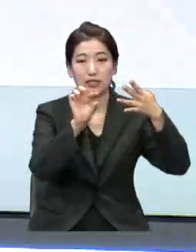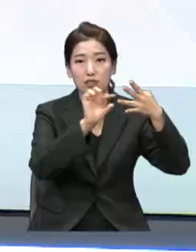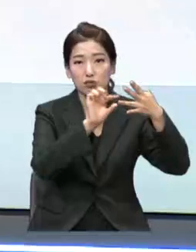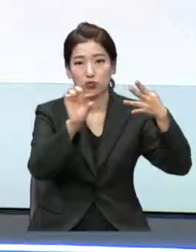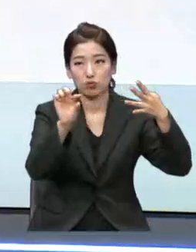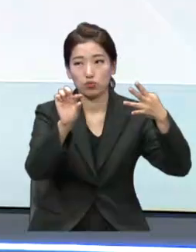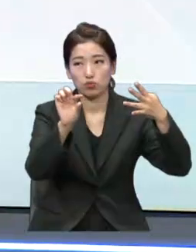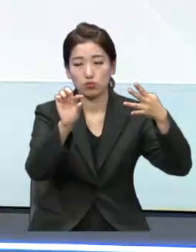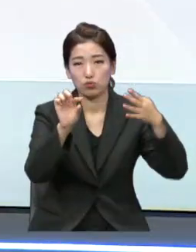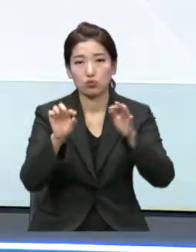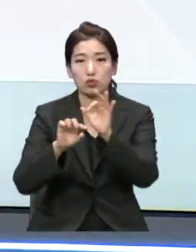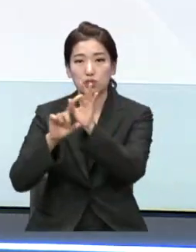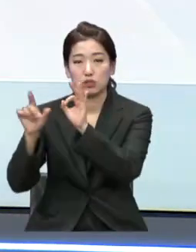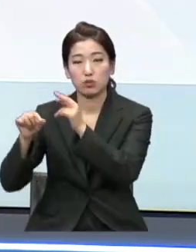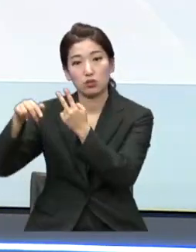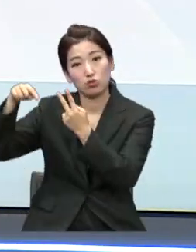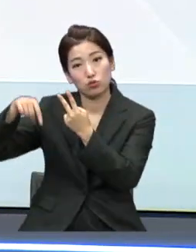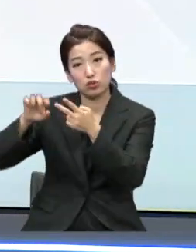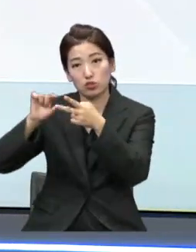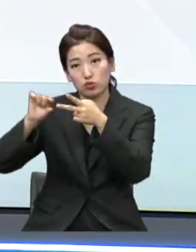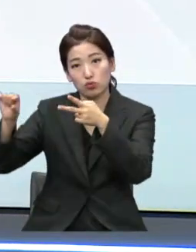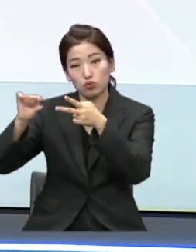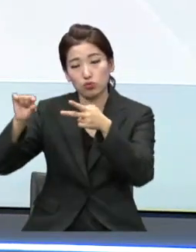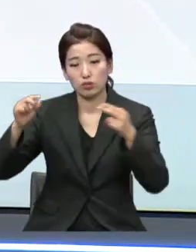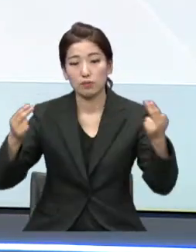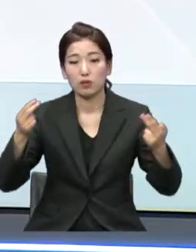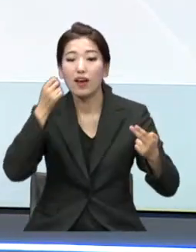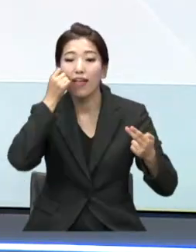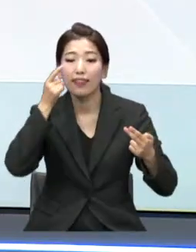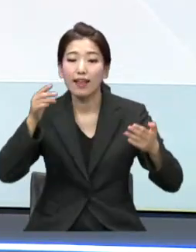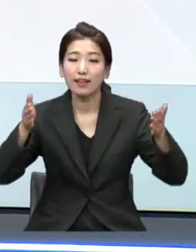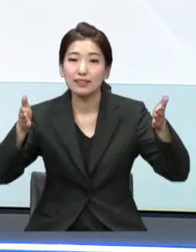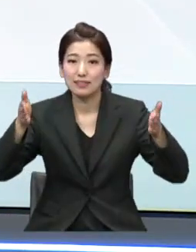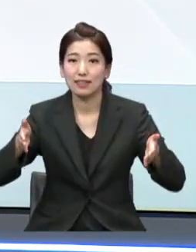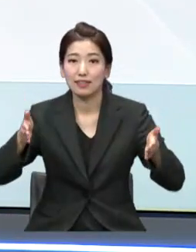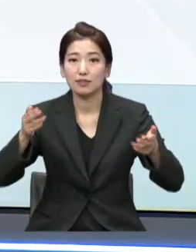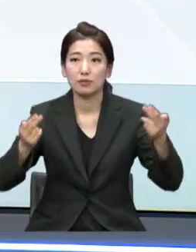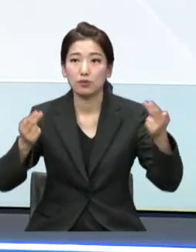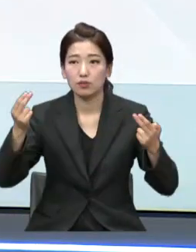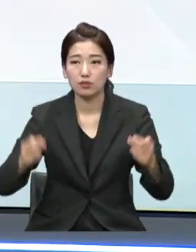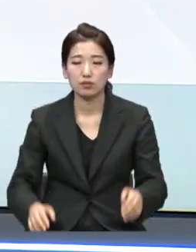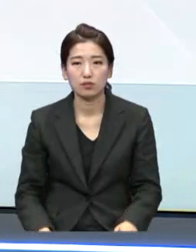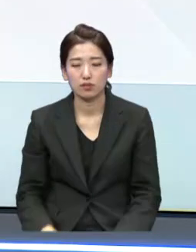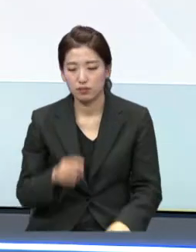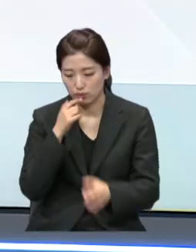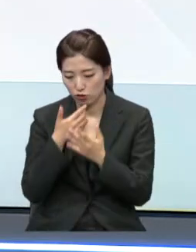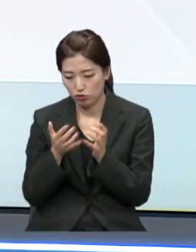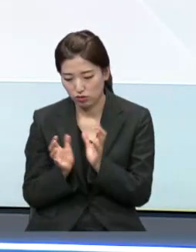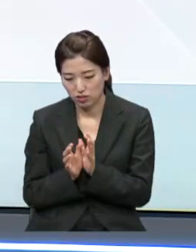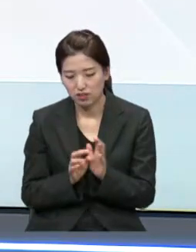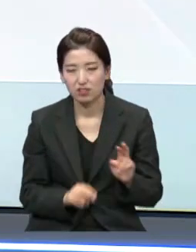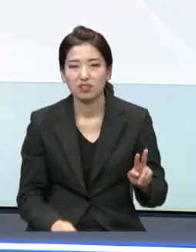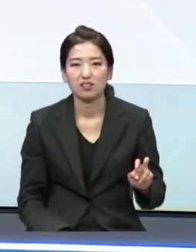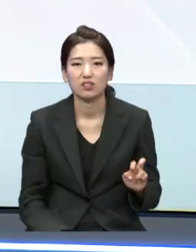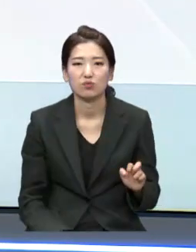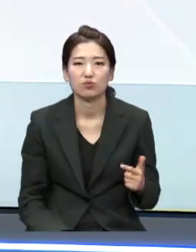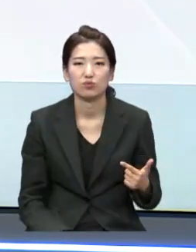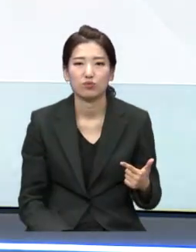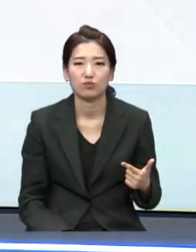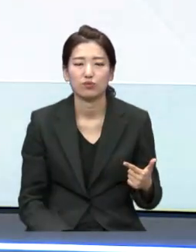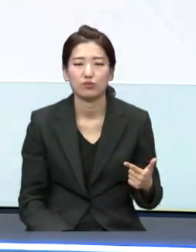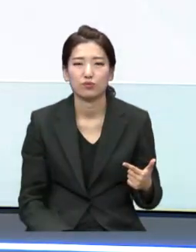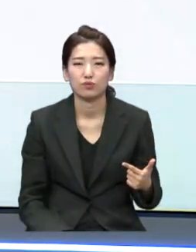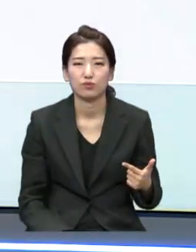4주를 지금 차이를 두고 같이 좀 비교를 해 본 건데 9월 셋째 주 때는 민주당이 26이 있습니다